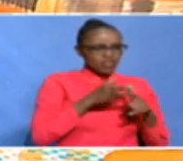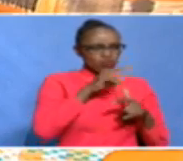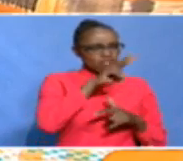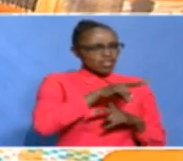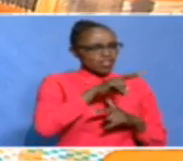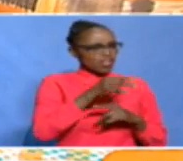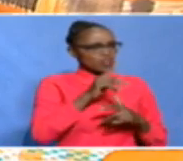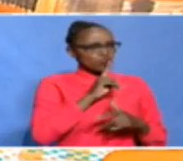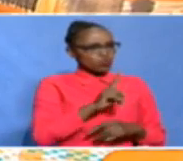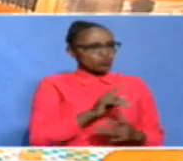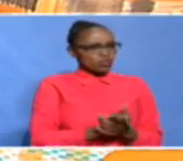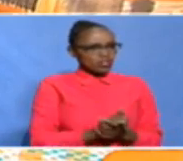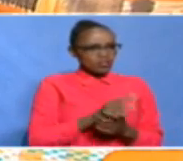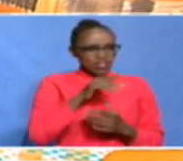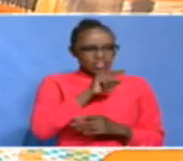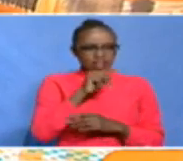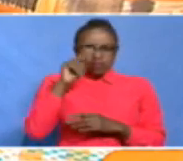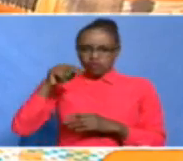atakudharau.